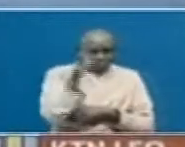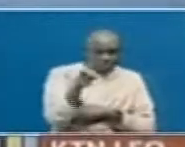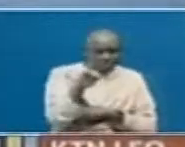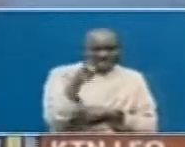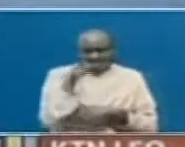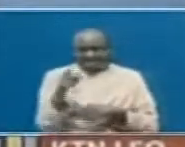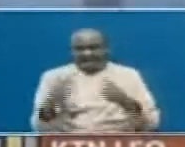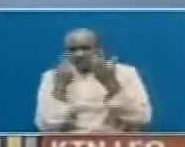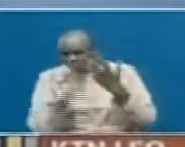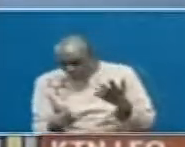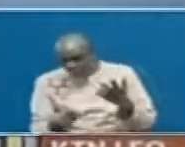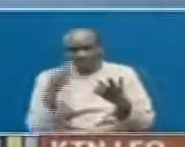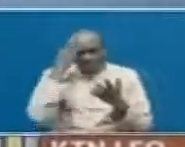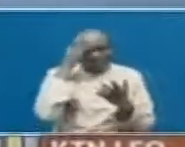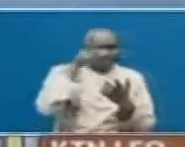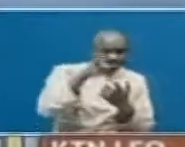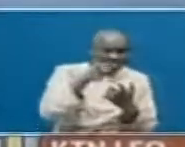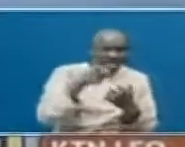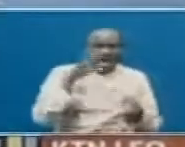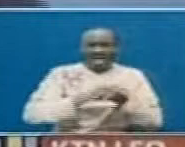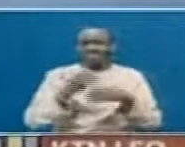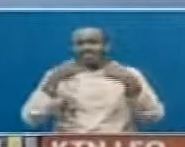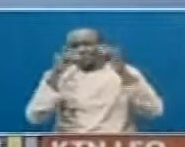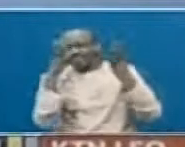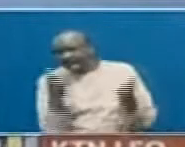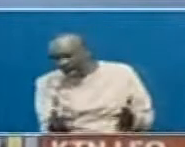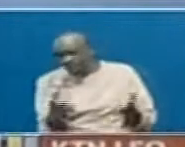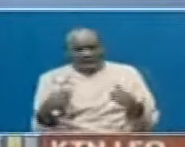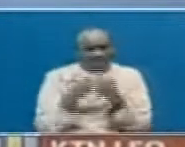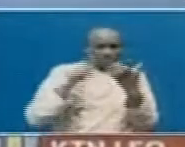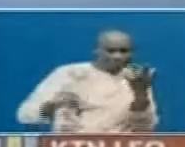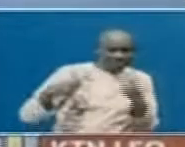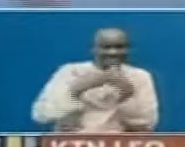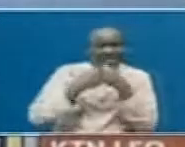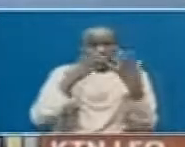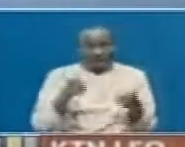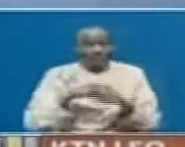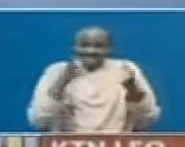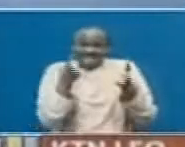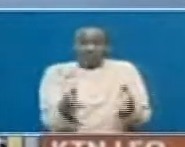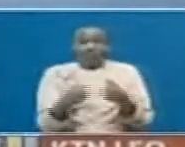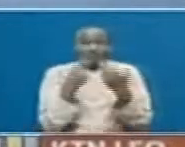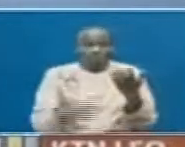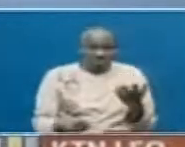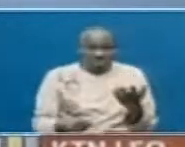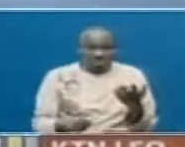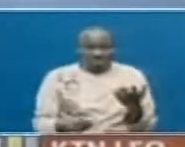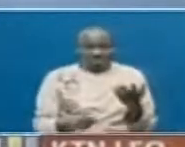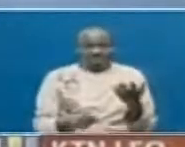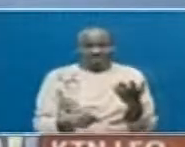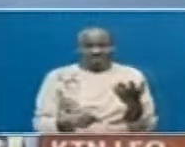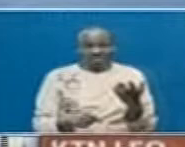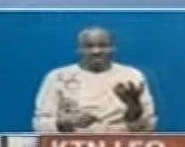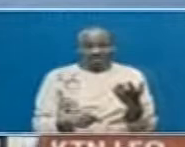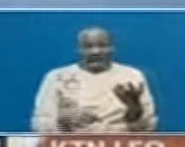hii ilikuwa namna gani, ilianzaje, tulipataje uhuru, viongozi gani walikuwa hapo wakati huo. Lakini sasa inakuwa kuna